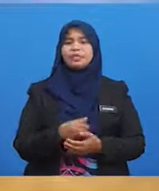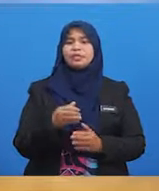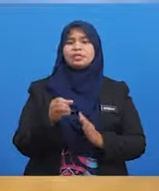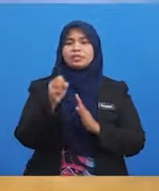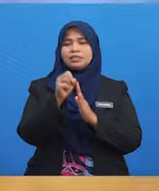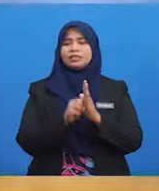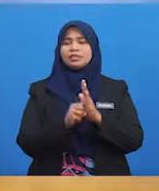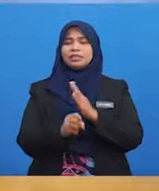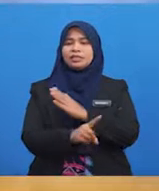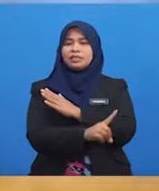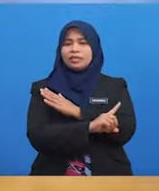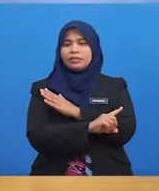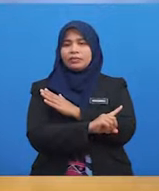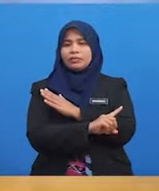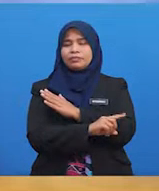seekor.